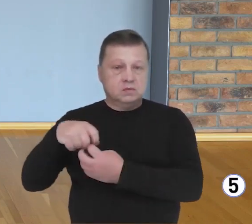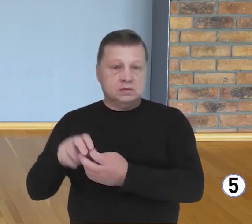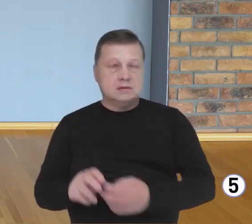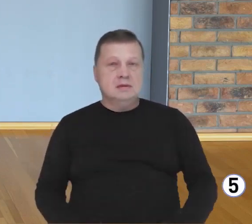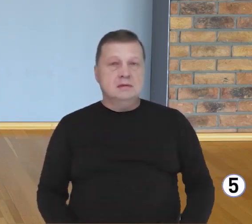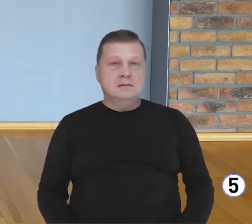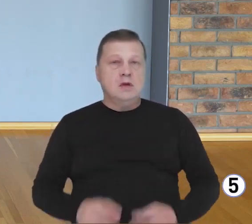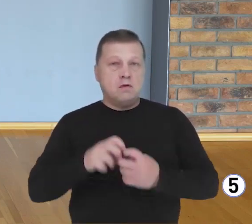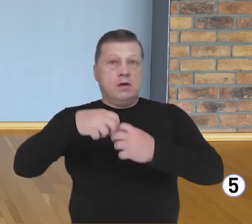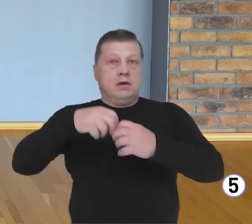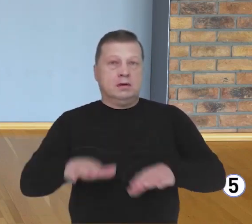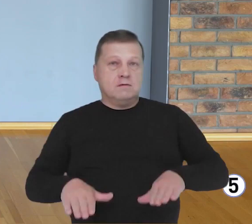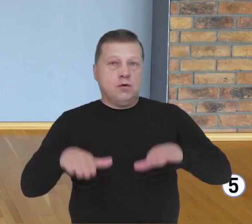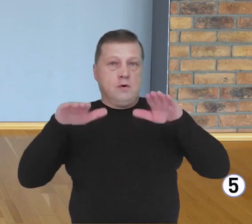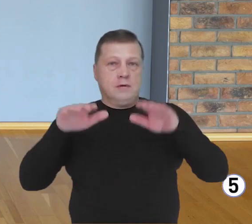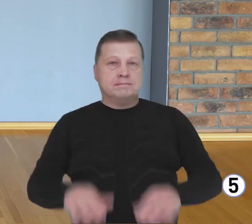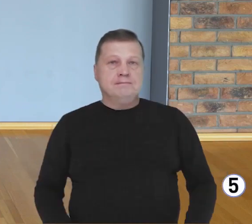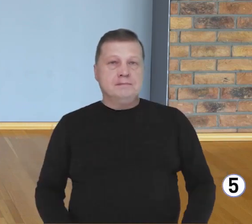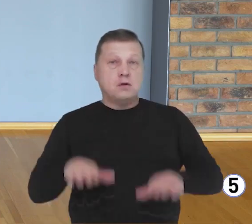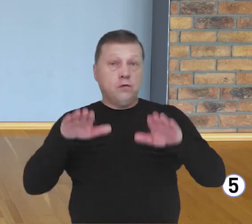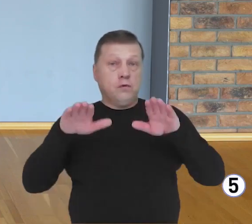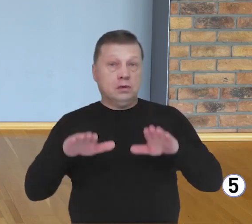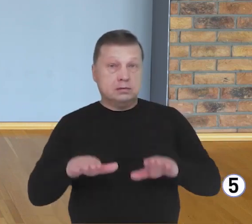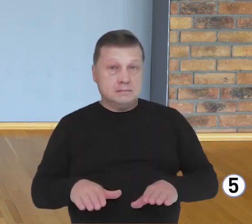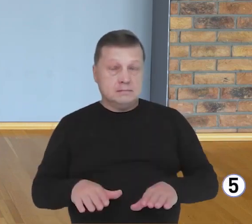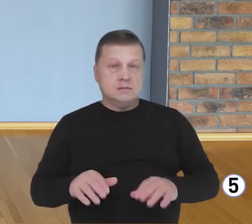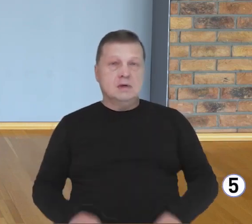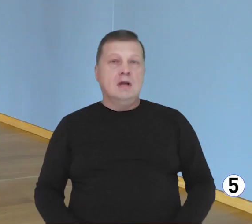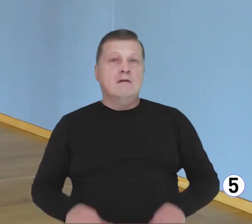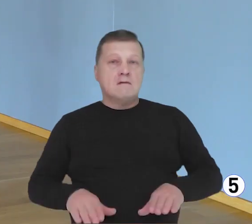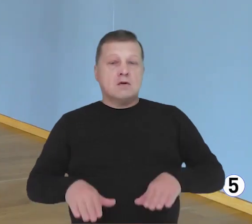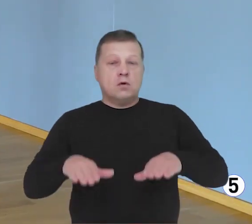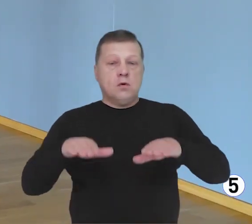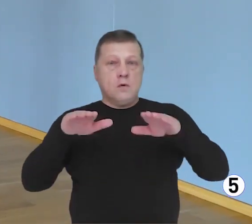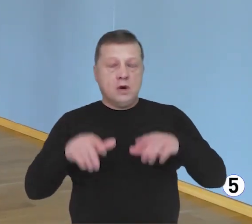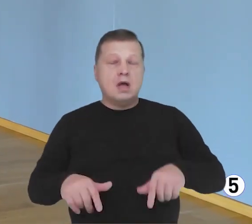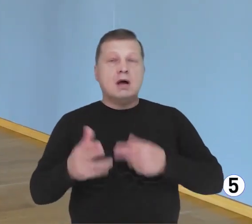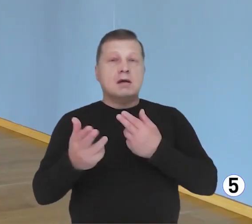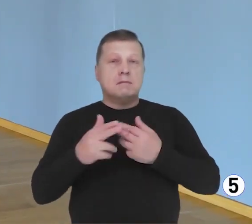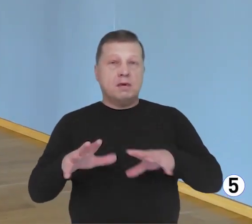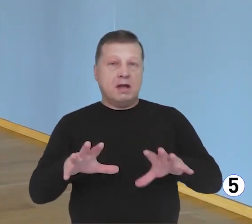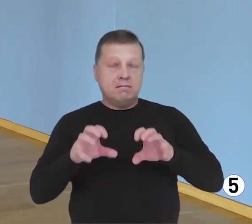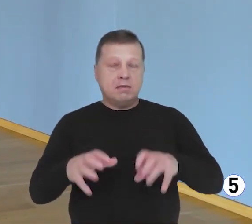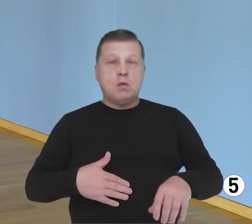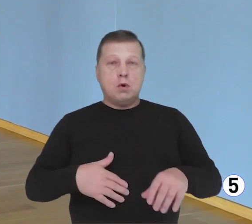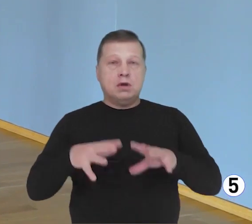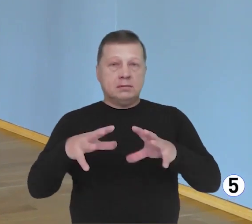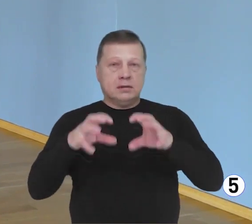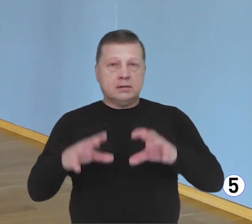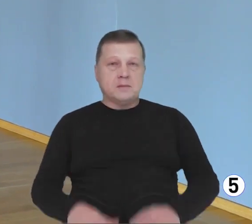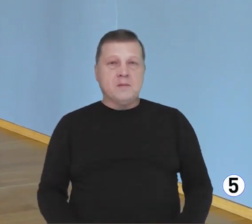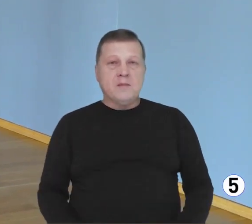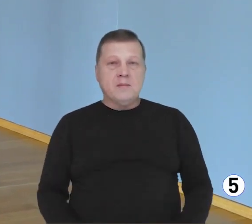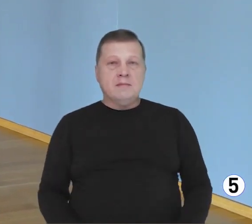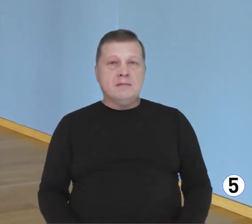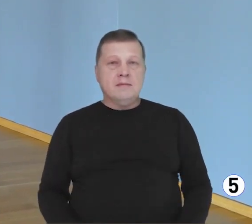kolana i w górę. W dół i w górę, napinam pośladki, napinam